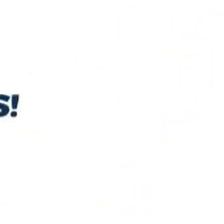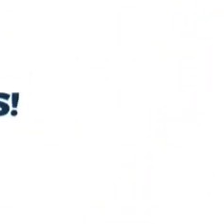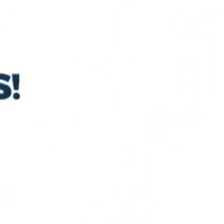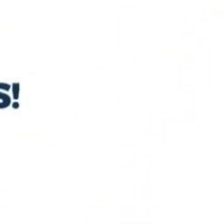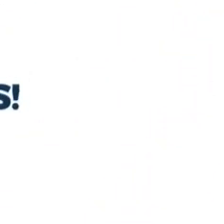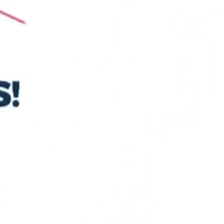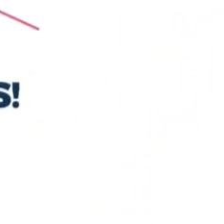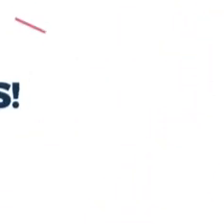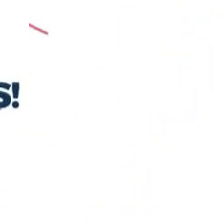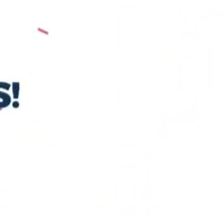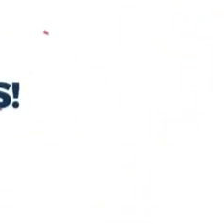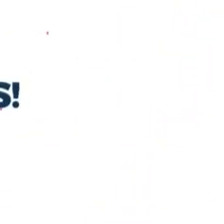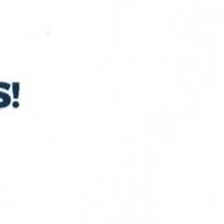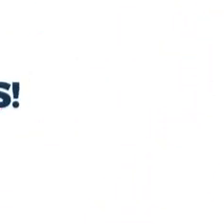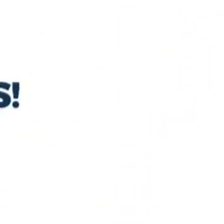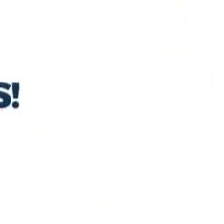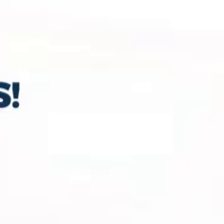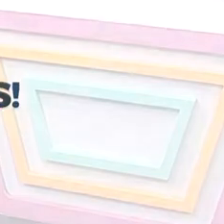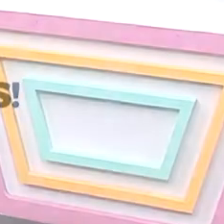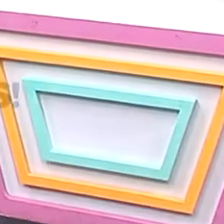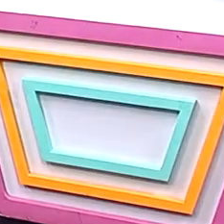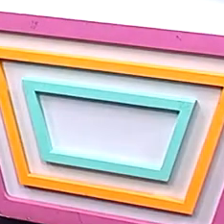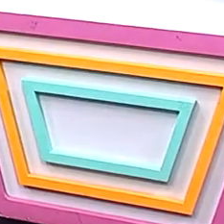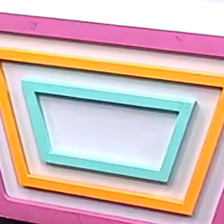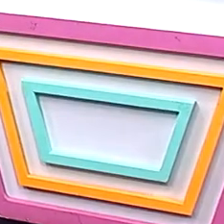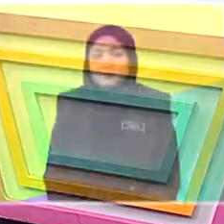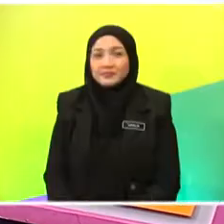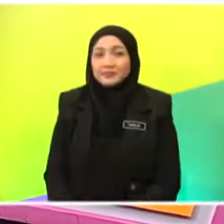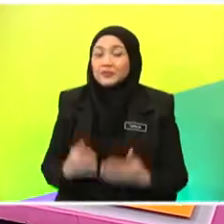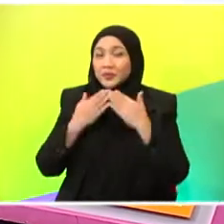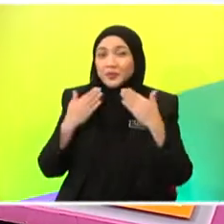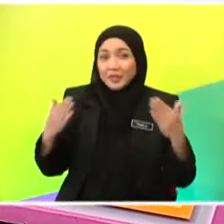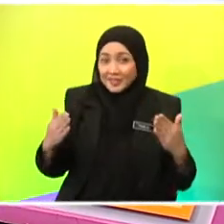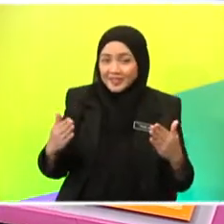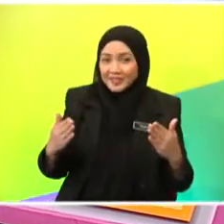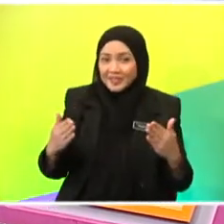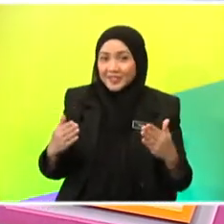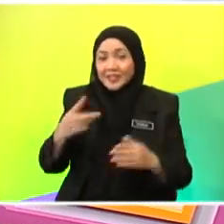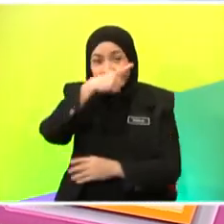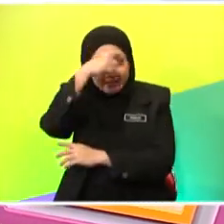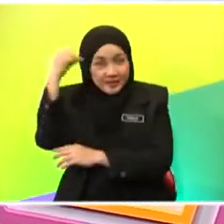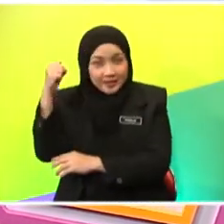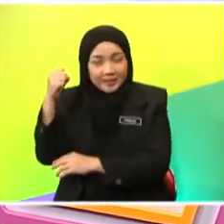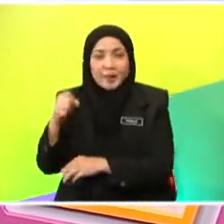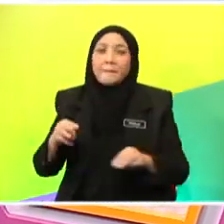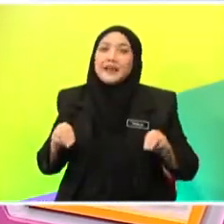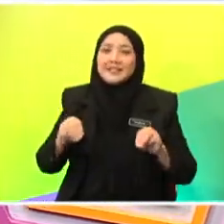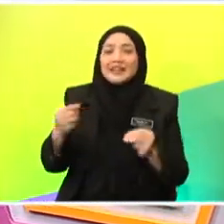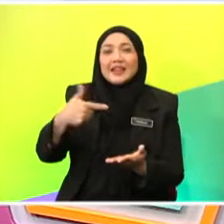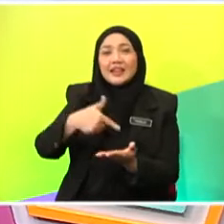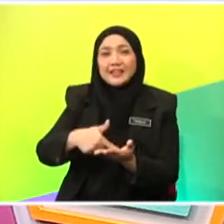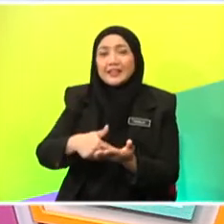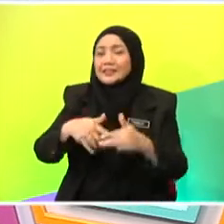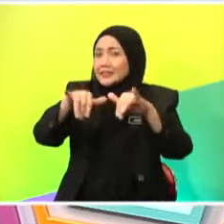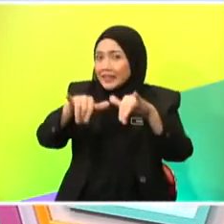Hai Sidik TV GPM Hai terima kasih karena sudi lagi bersama dengan saya dalam prasekolah